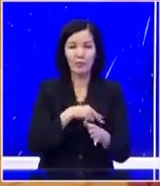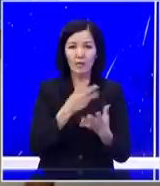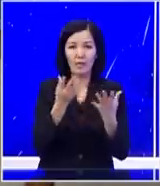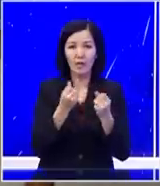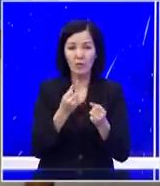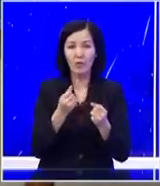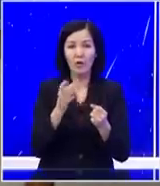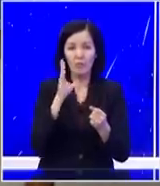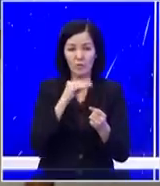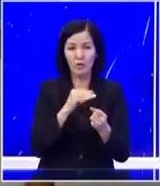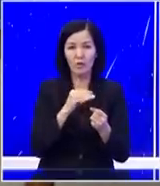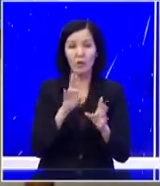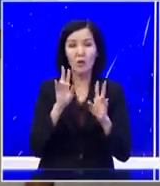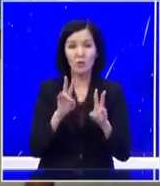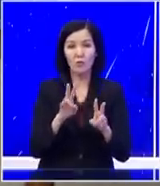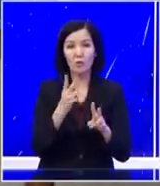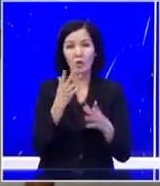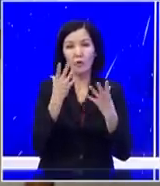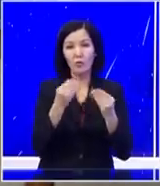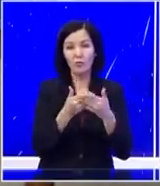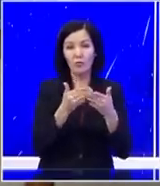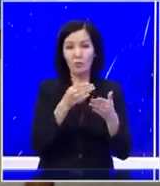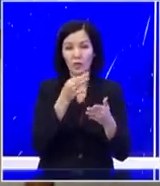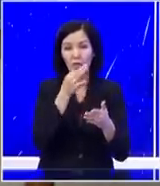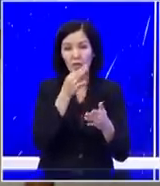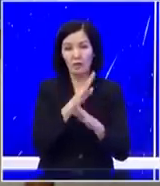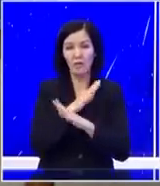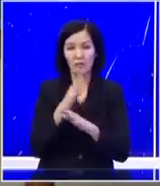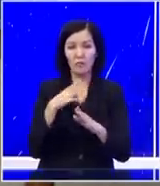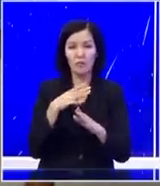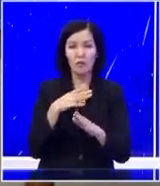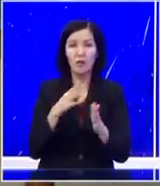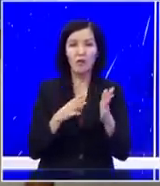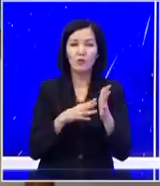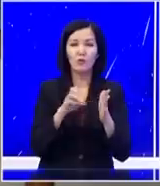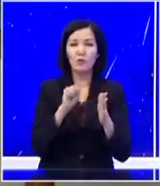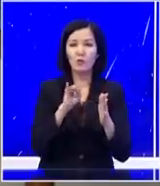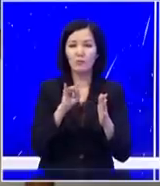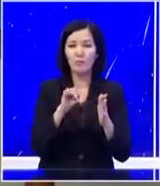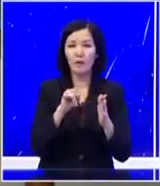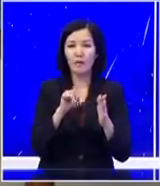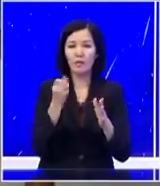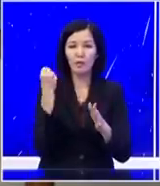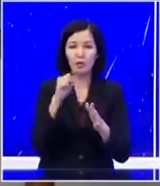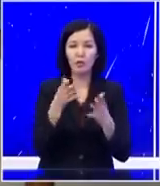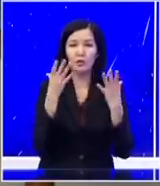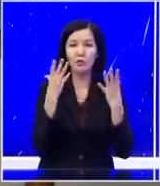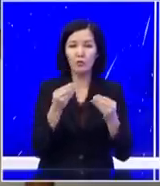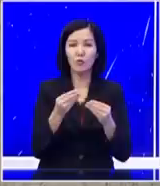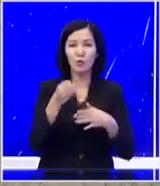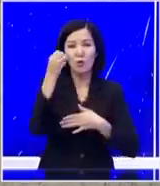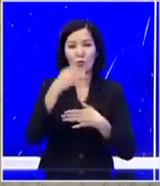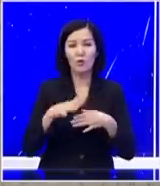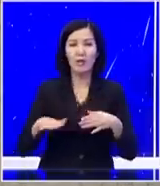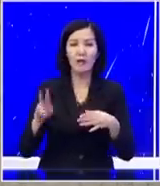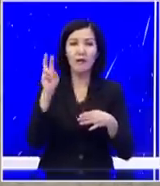еді. 9 майды алдын ала күтіп, неге орталық алаңға барып,